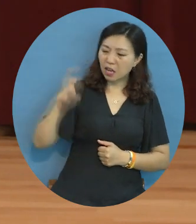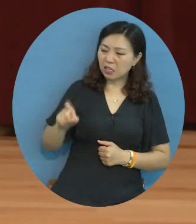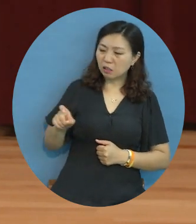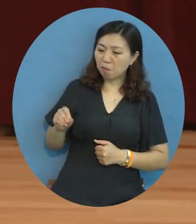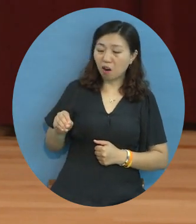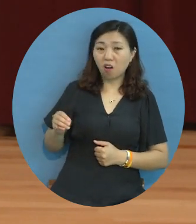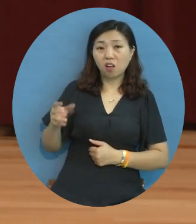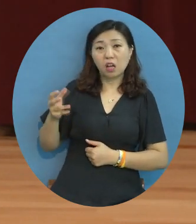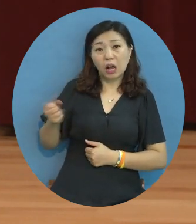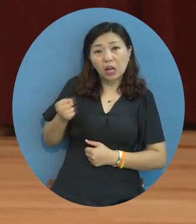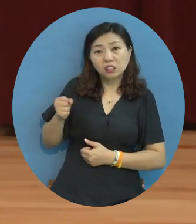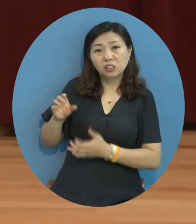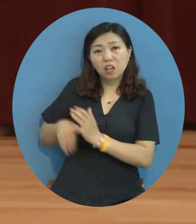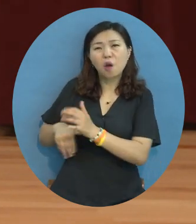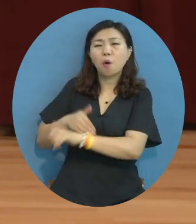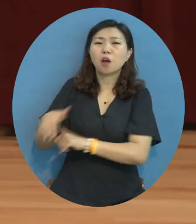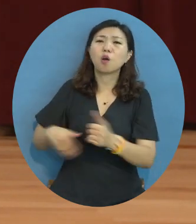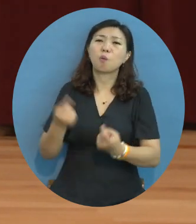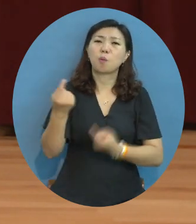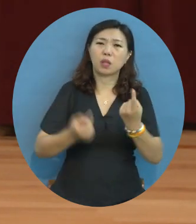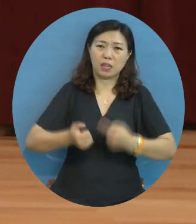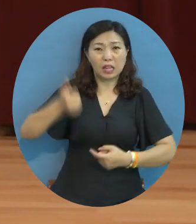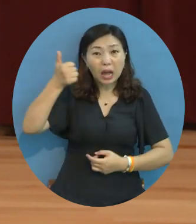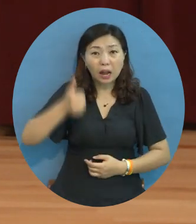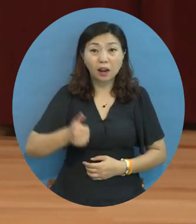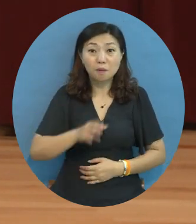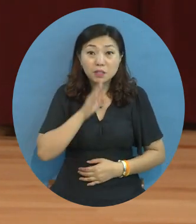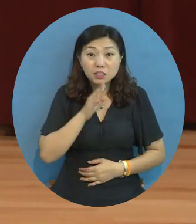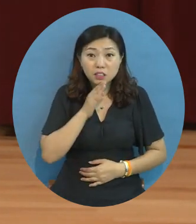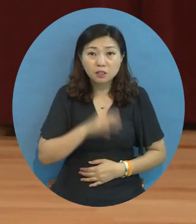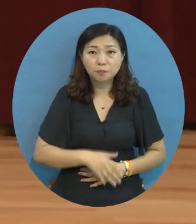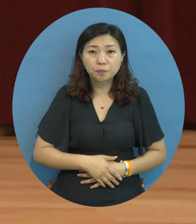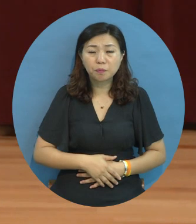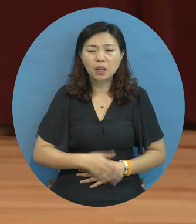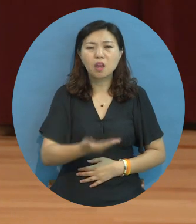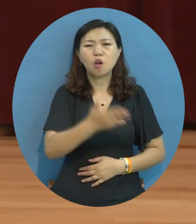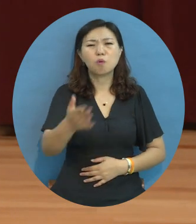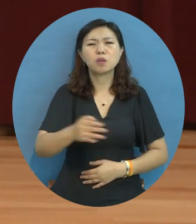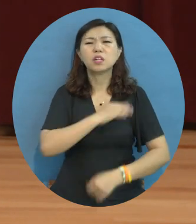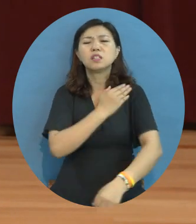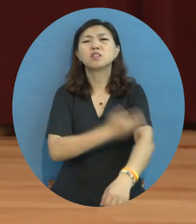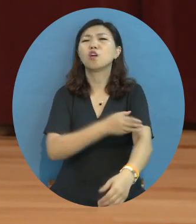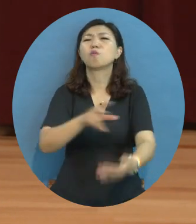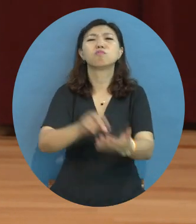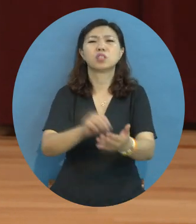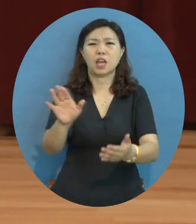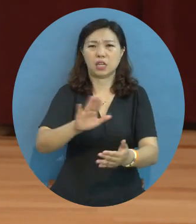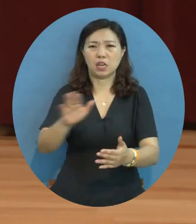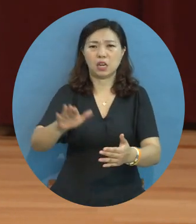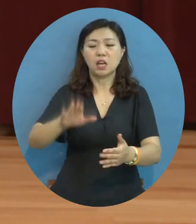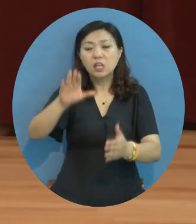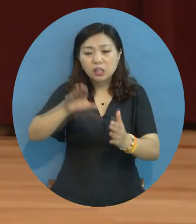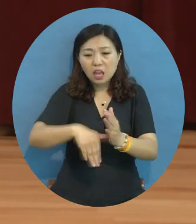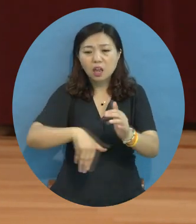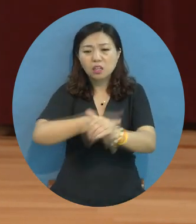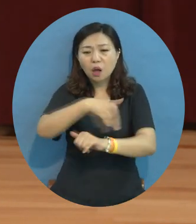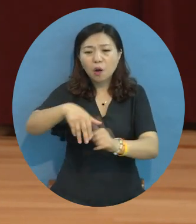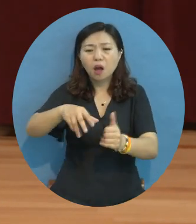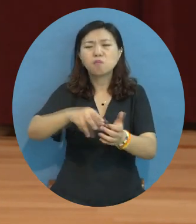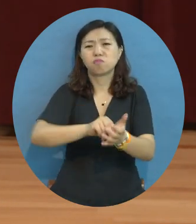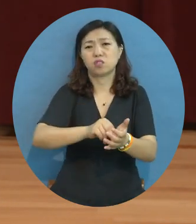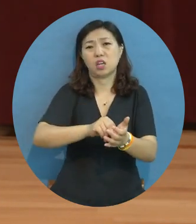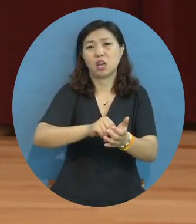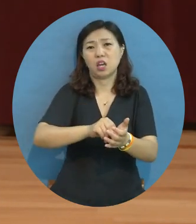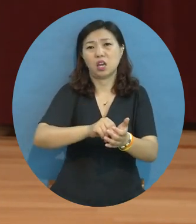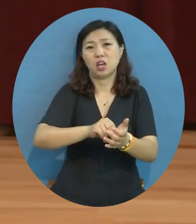훨씬 편해져요. 여러분들 재능이 문제가 아니에요. 세대적 불행도 아니고. 다만 여러분들이